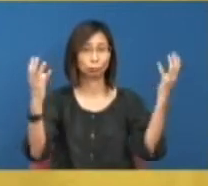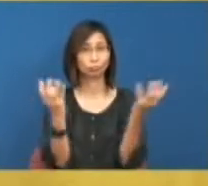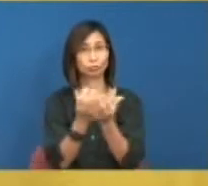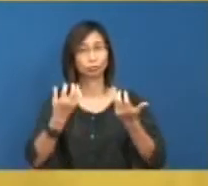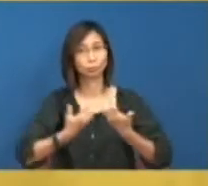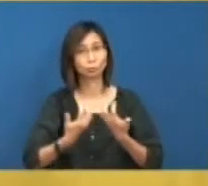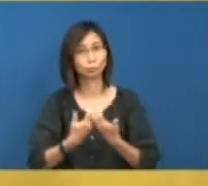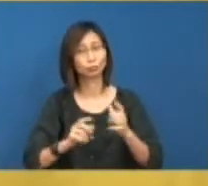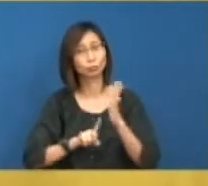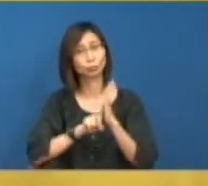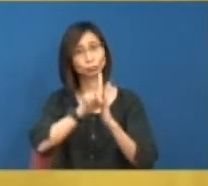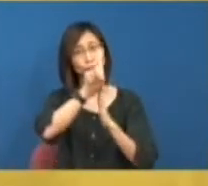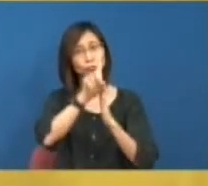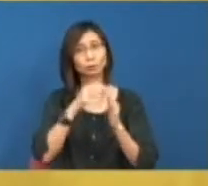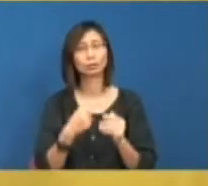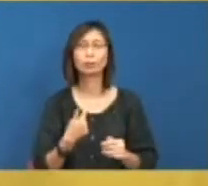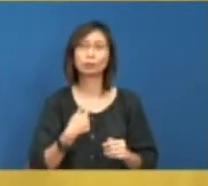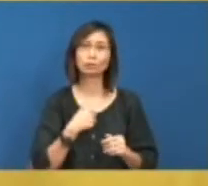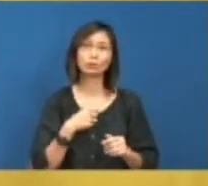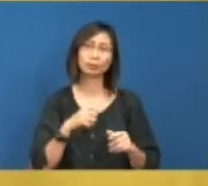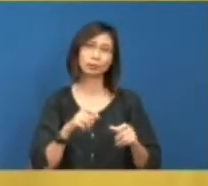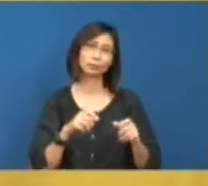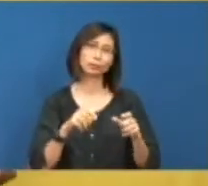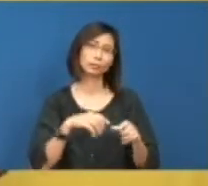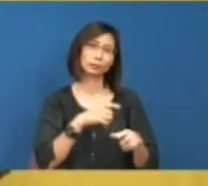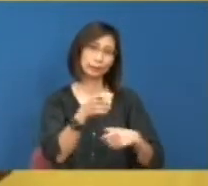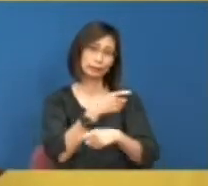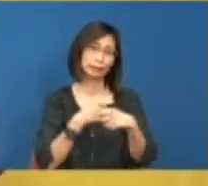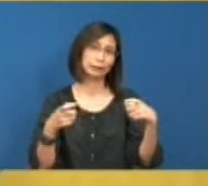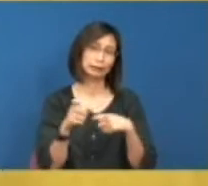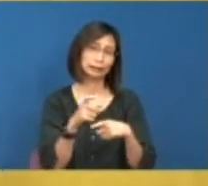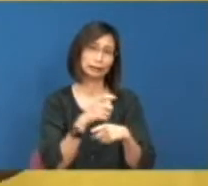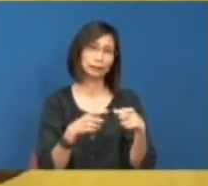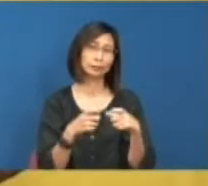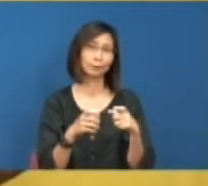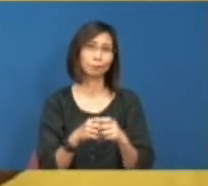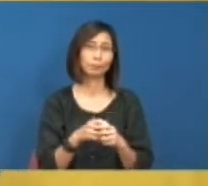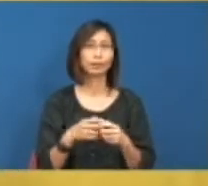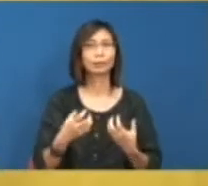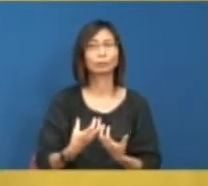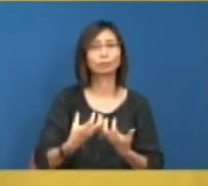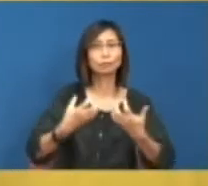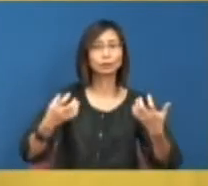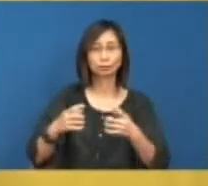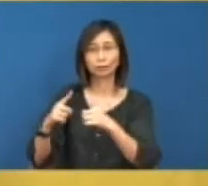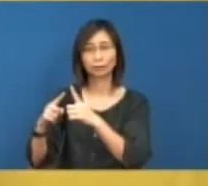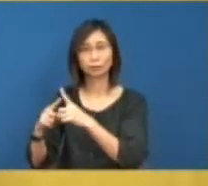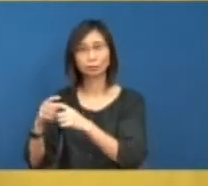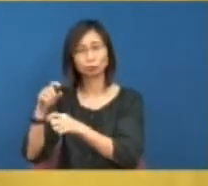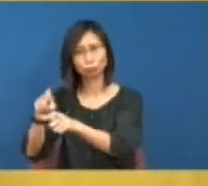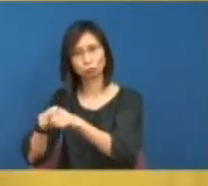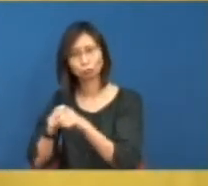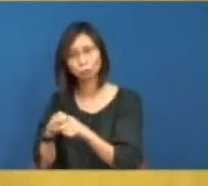上升，我哋嘅資產泡沫嘅上升而獲得補足嘅時候，即係上下交精嚟，人工又唔夠使，